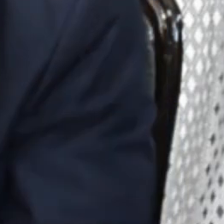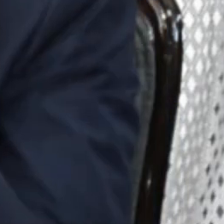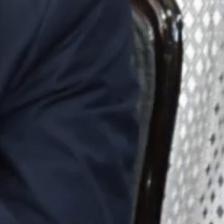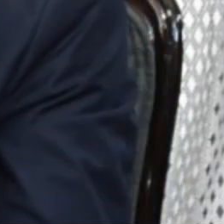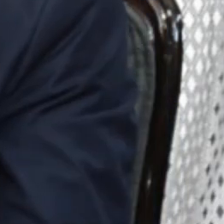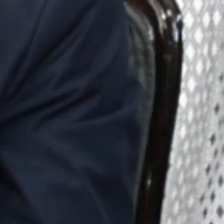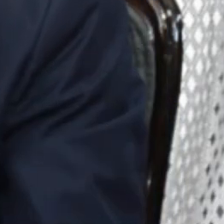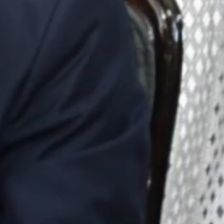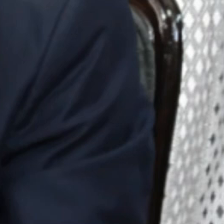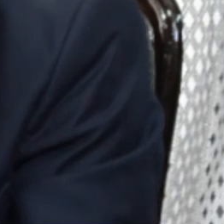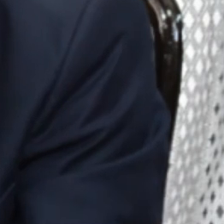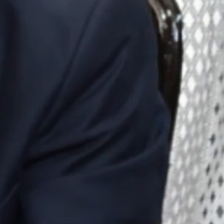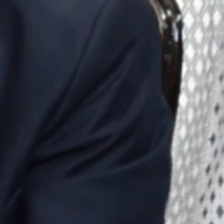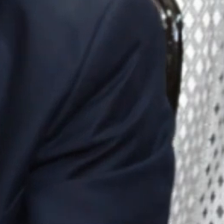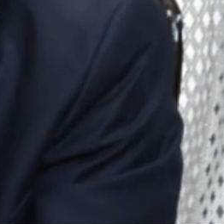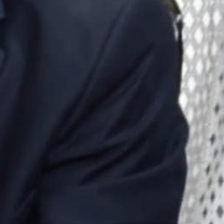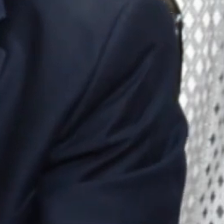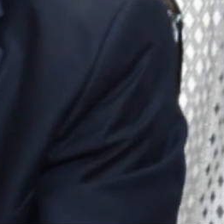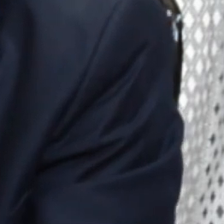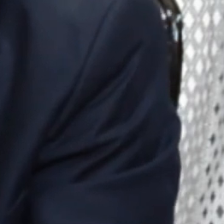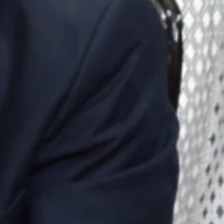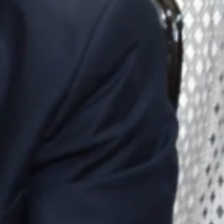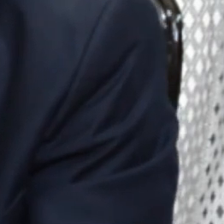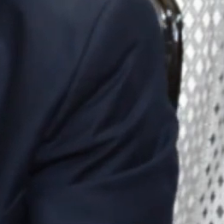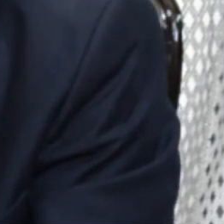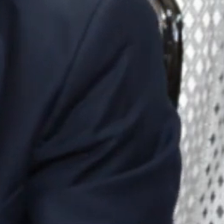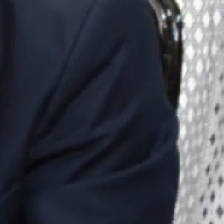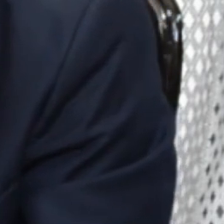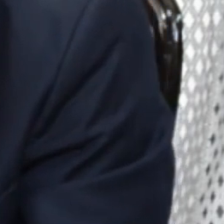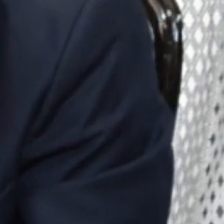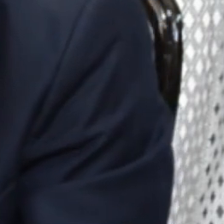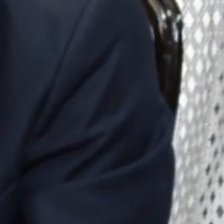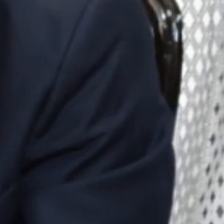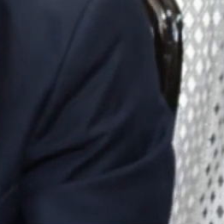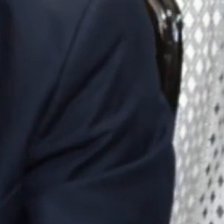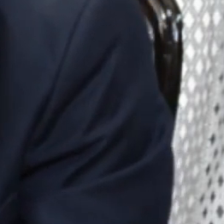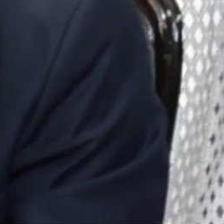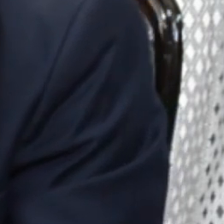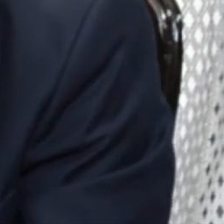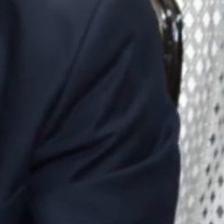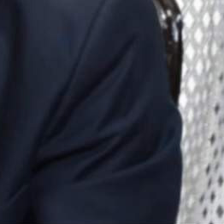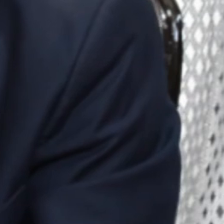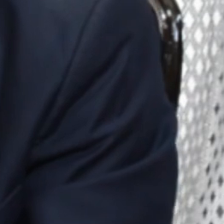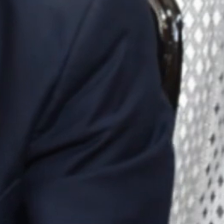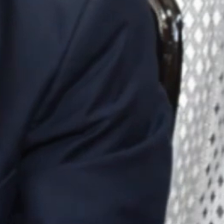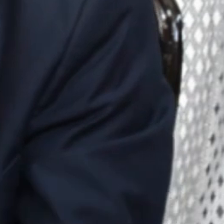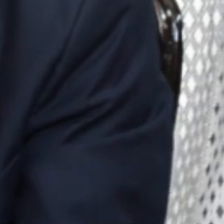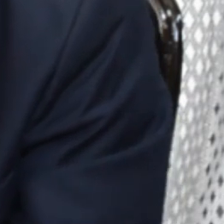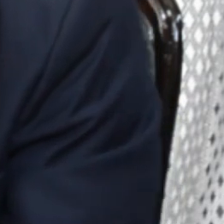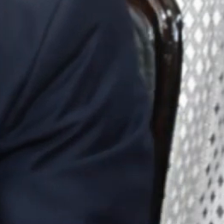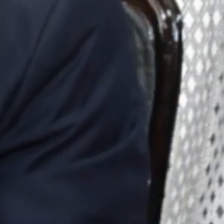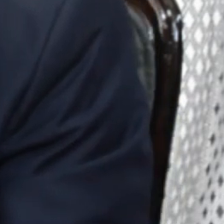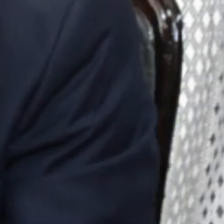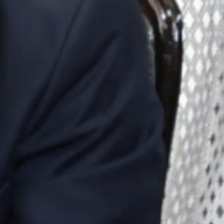Chirikudiwa ndiwe kuti ugamuchire kuti Mwari makanaka. Kana musinganyadzi, musina nyadzi dzekuitwa Mwari